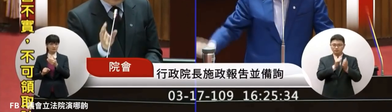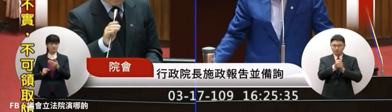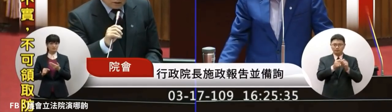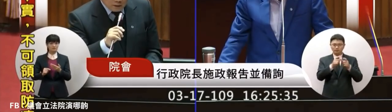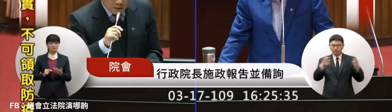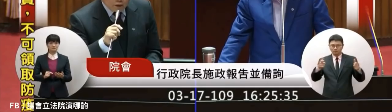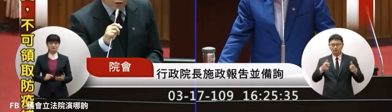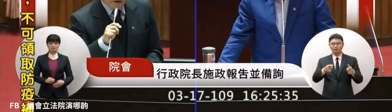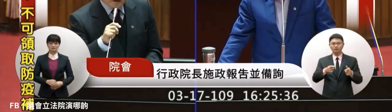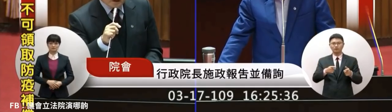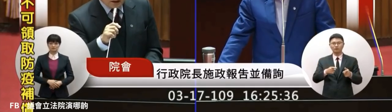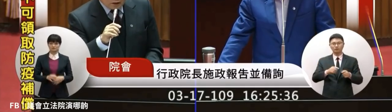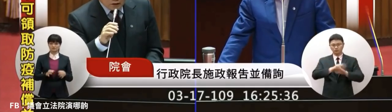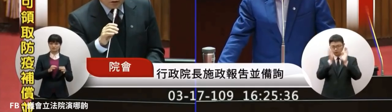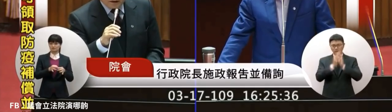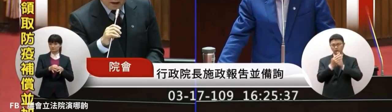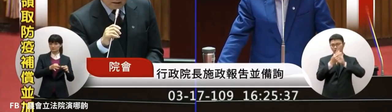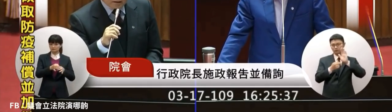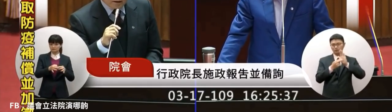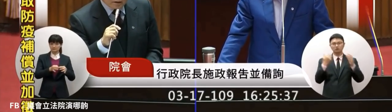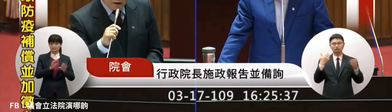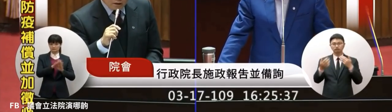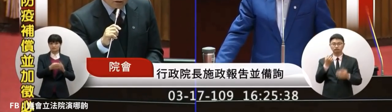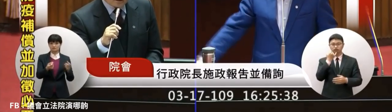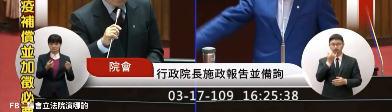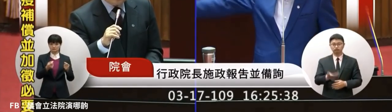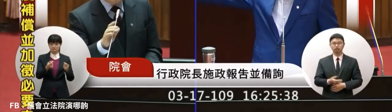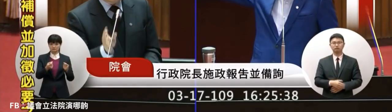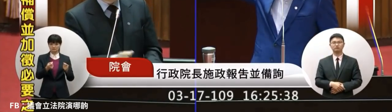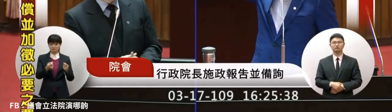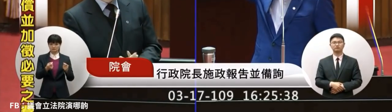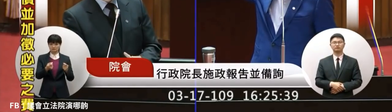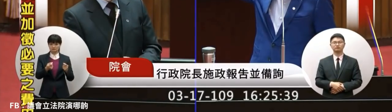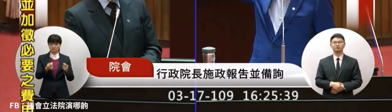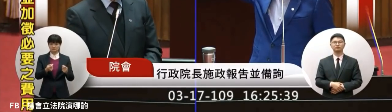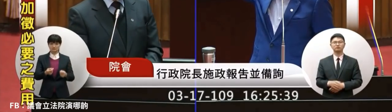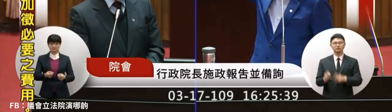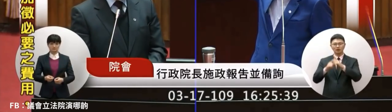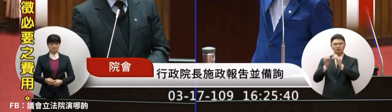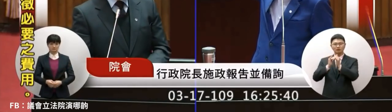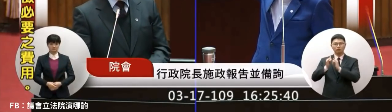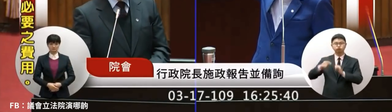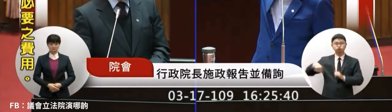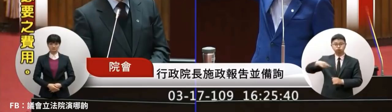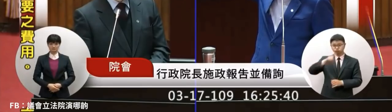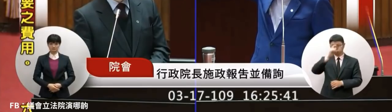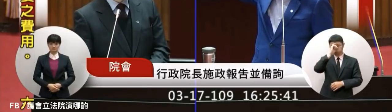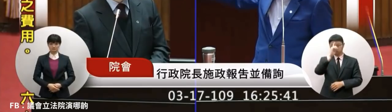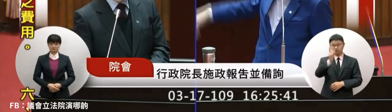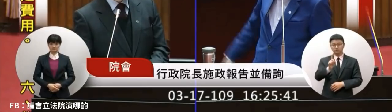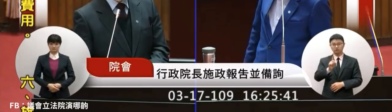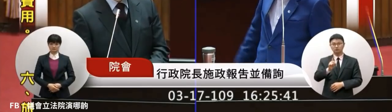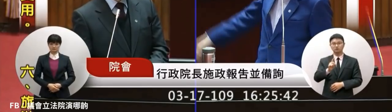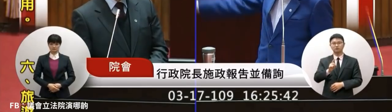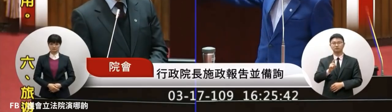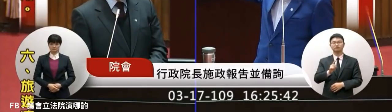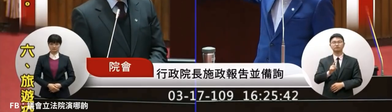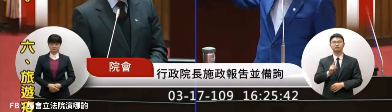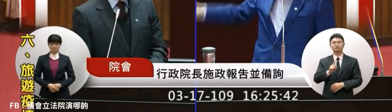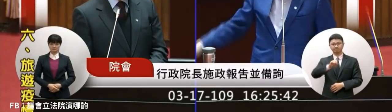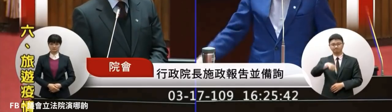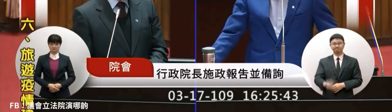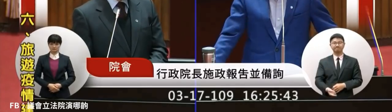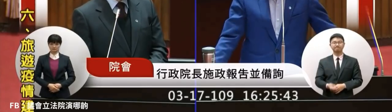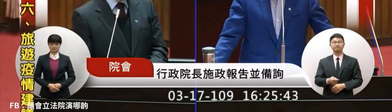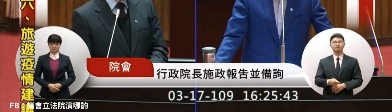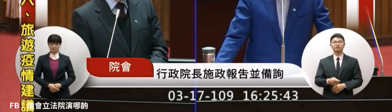跟我们说清楚，可不可以？ 营业税也是一样，营业税是两年 两个月。人民希望啊，到下一页来，我们可